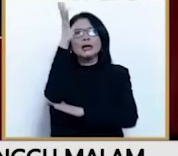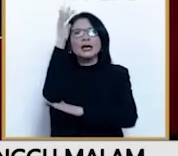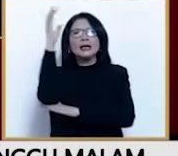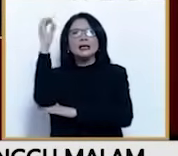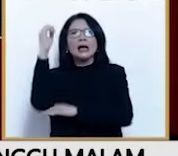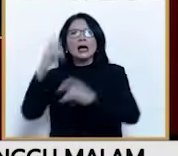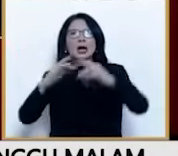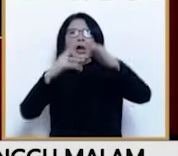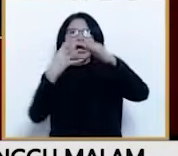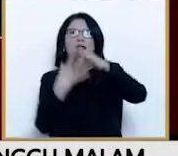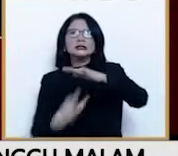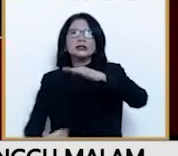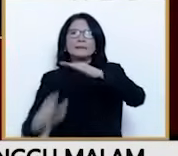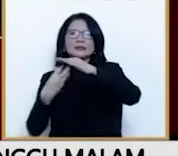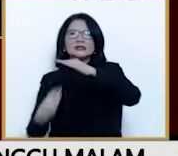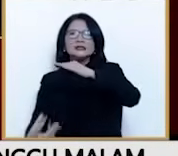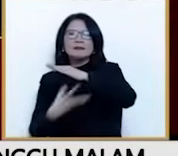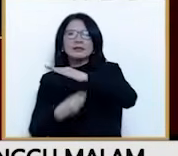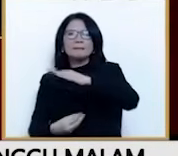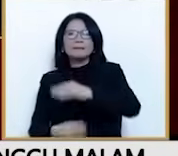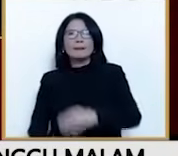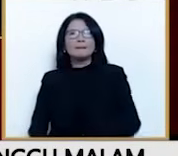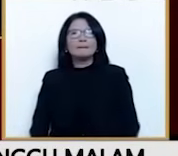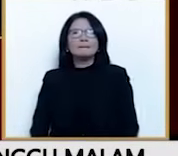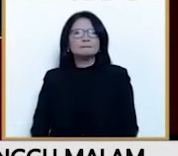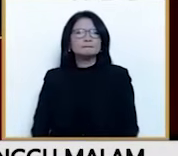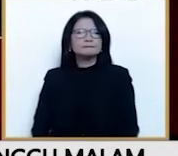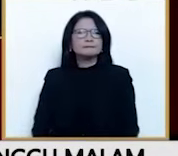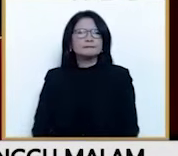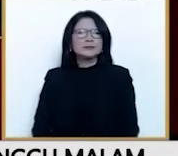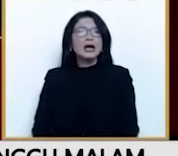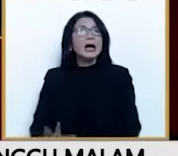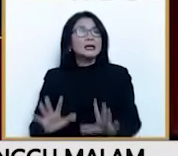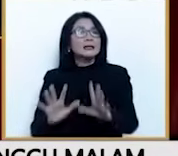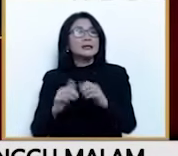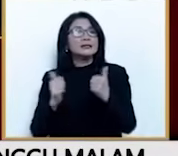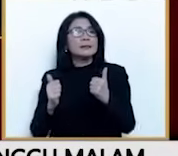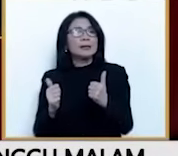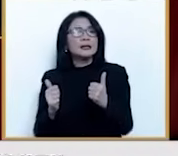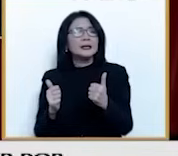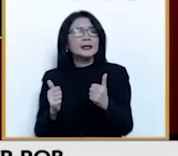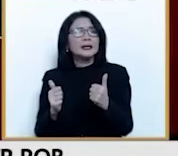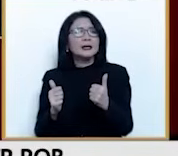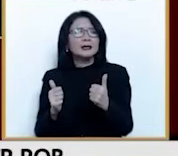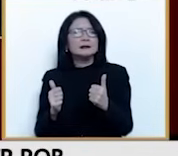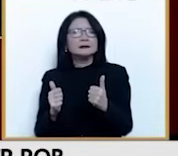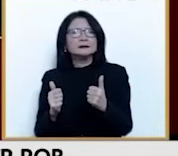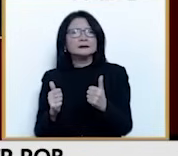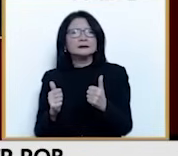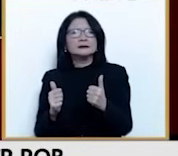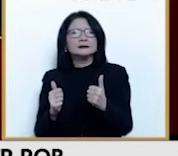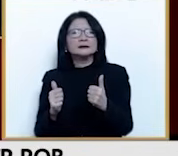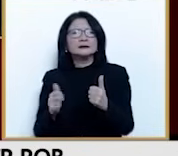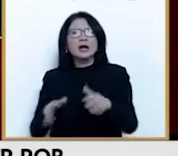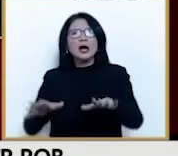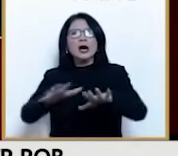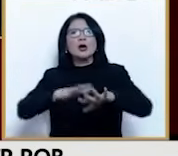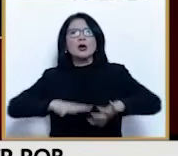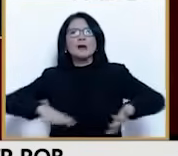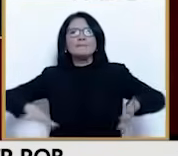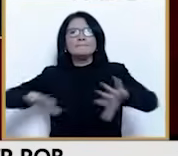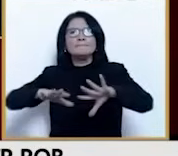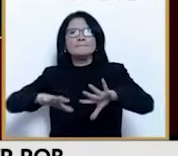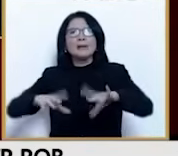air maksimal. Lalu pengalihan kita siapkan namanya kolam pipi monyet untuk apa?